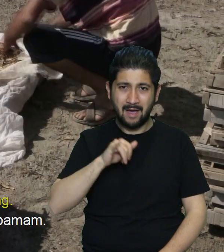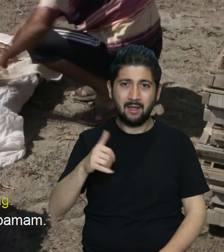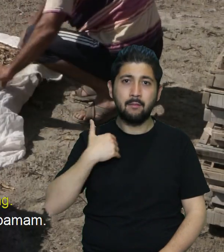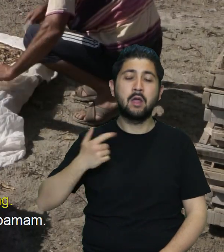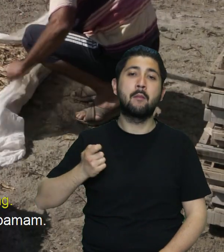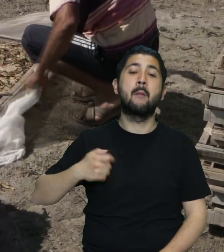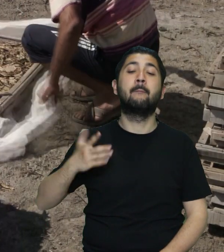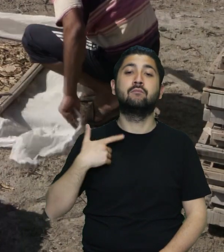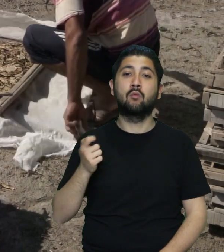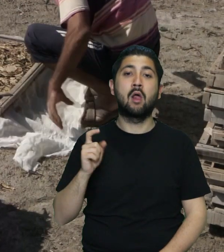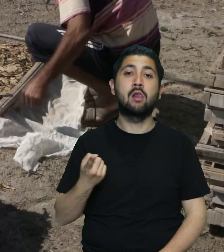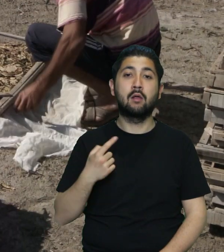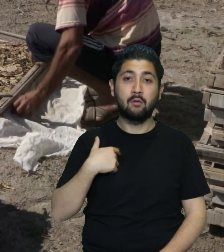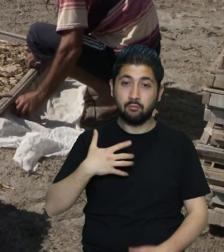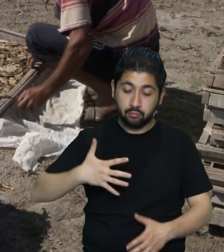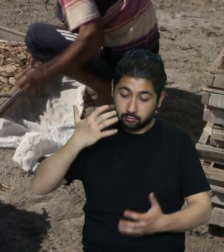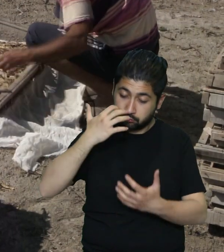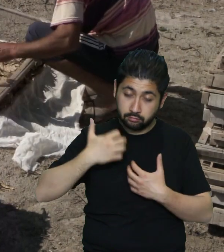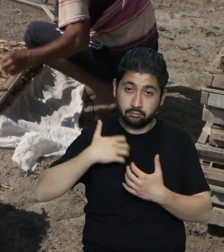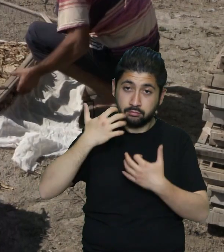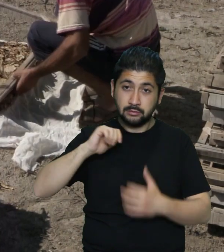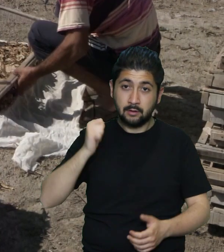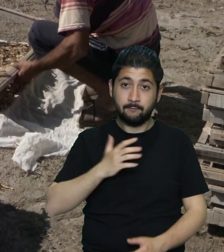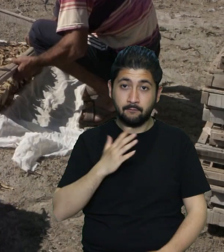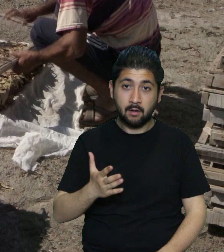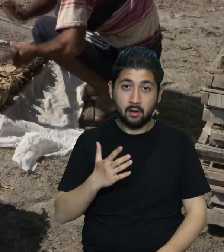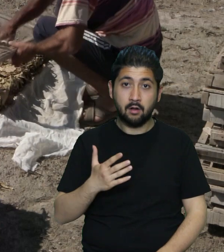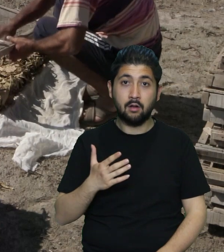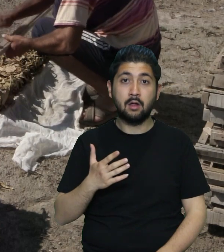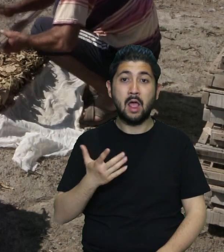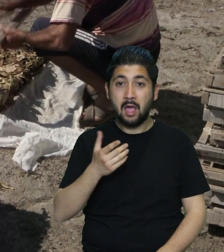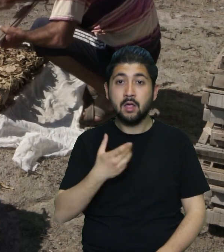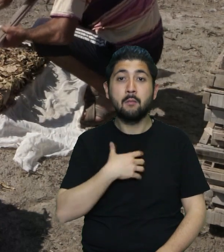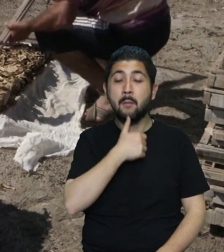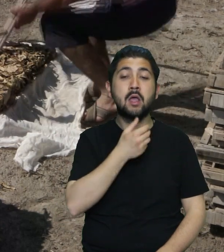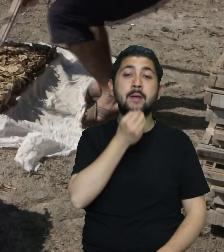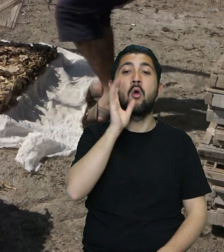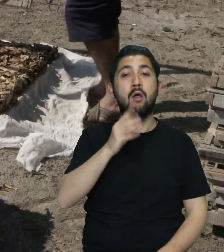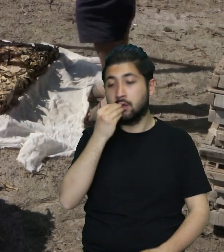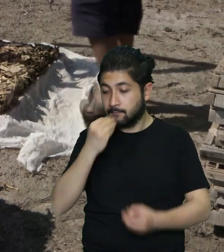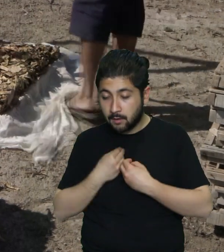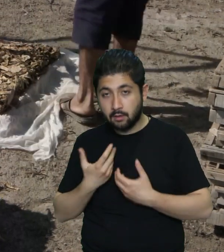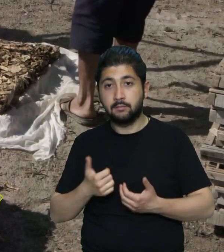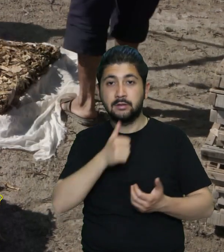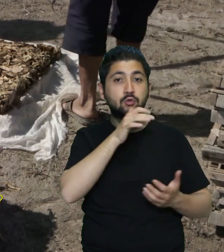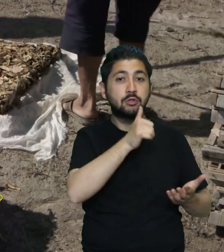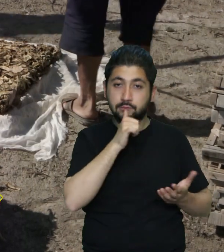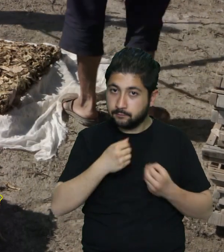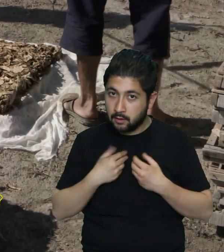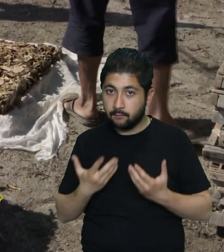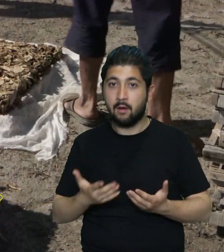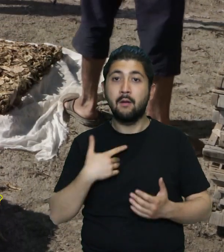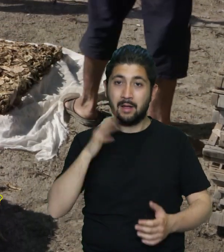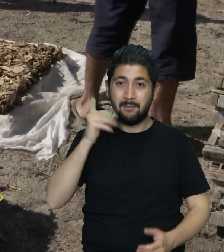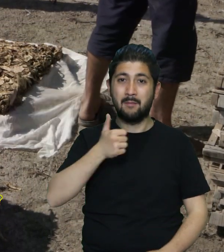hareketleri yapamam yani. Bu zamana kadar bizi büyüttü, getirdi. Yani gerektiğinde yemedi, yedirdi, içmedi, içirdi. Ama ileride